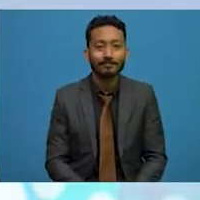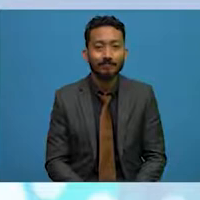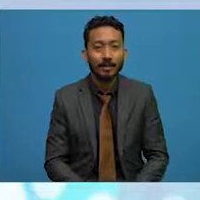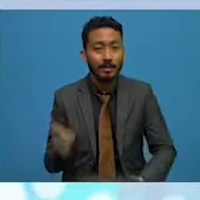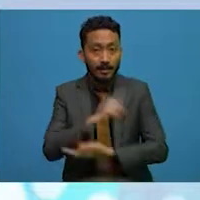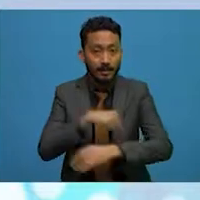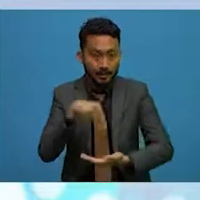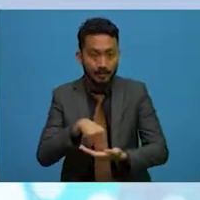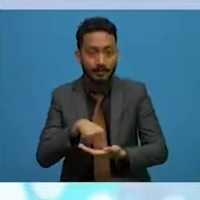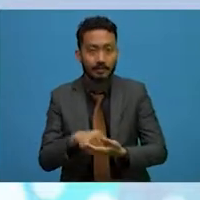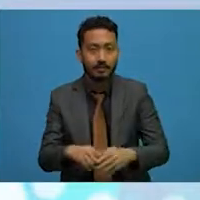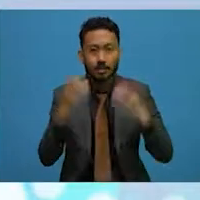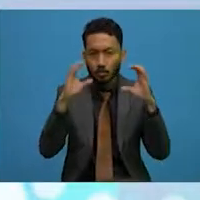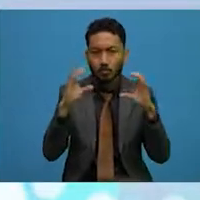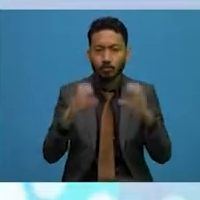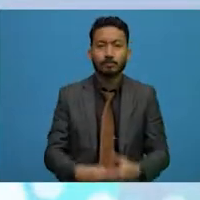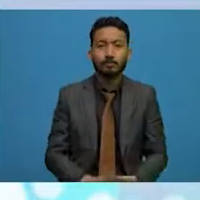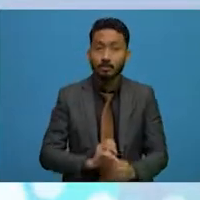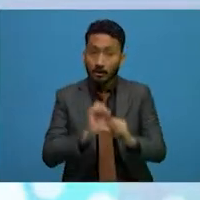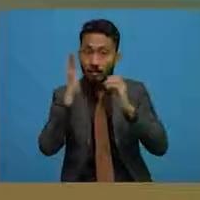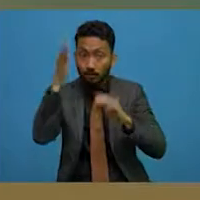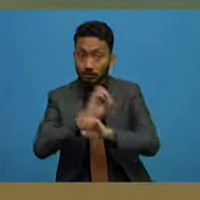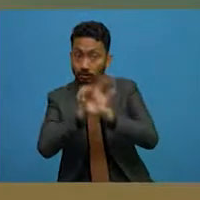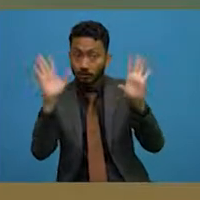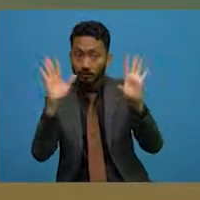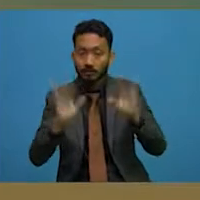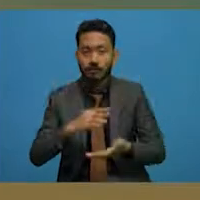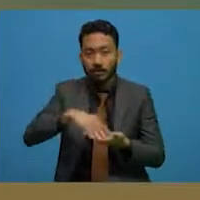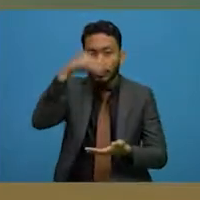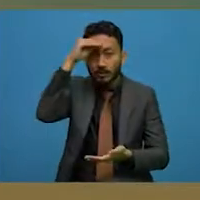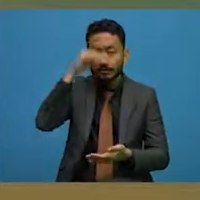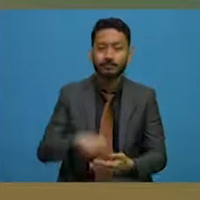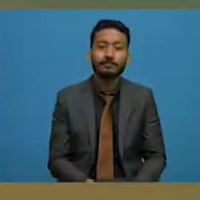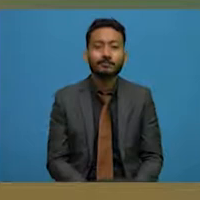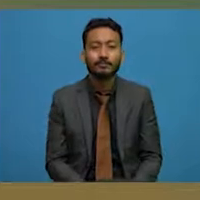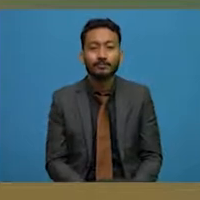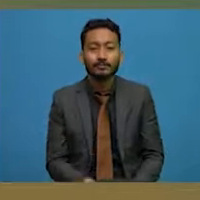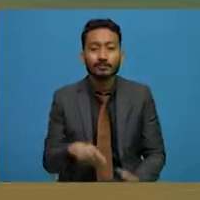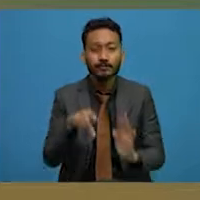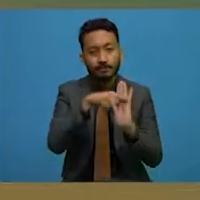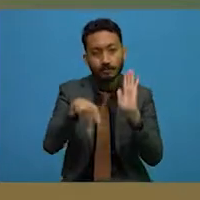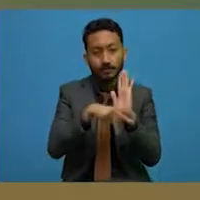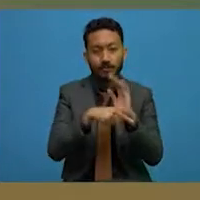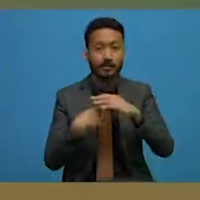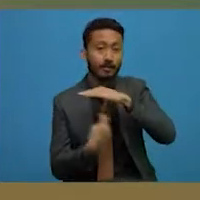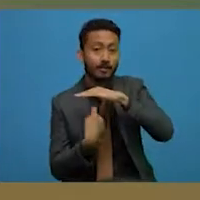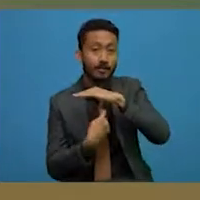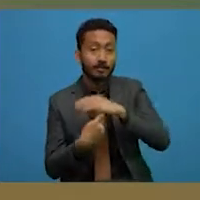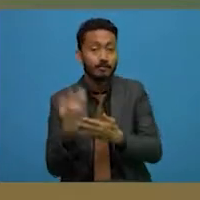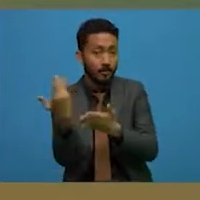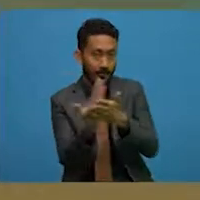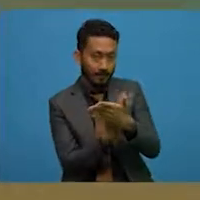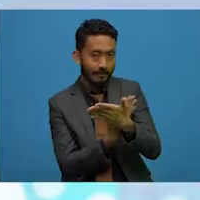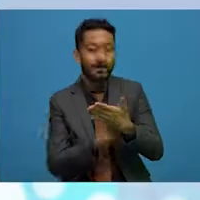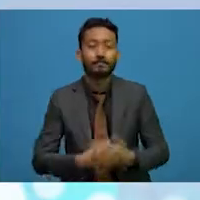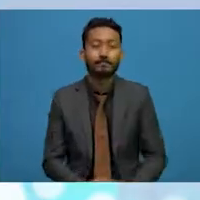Pada episod kali ini, cikgu akan menerangkan pembelajaran di penggal 3, iaitu prinsip asas